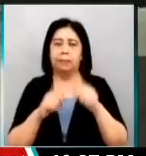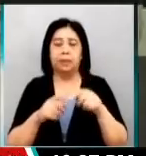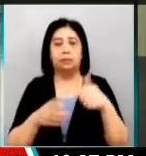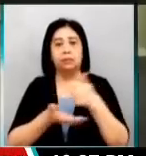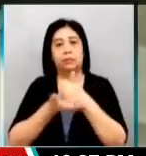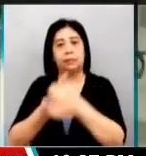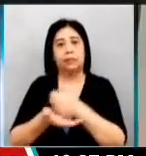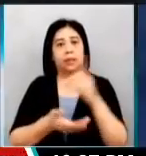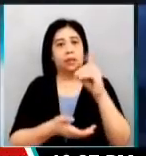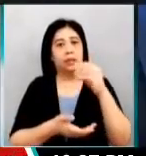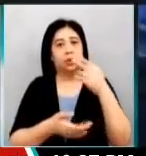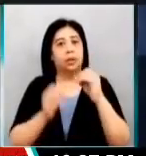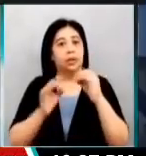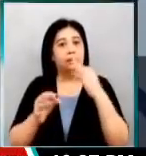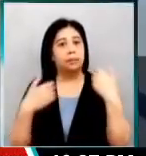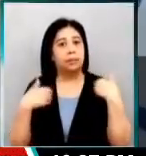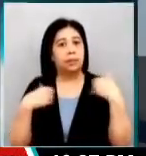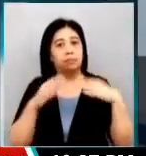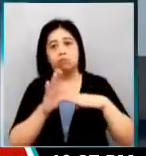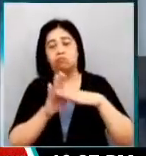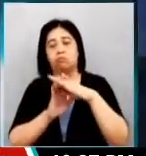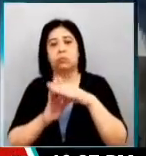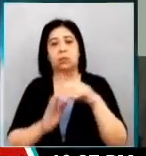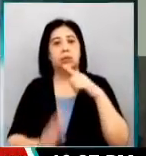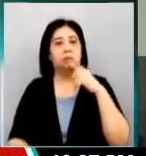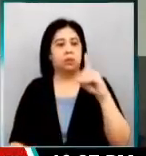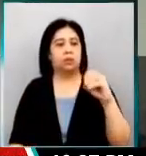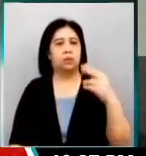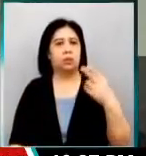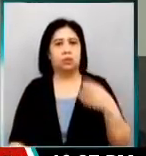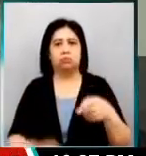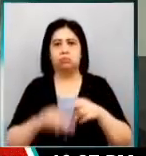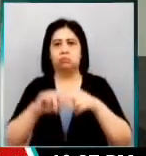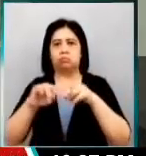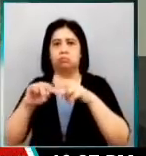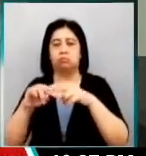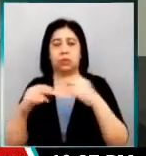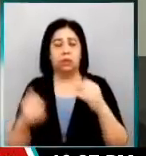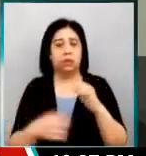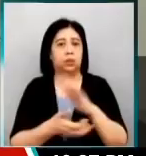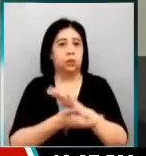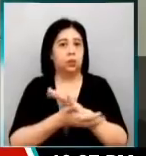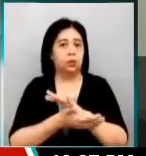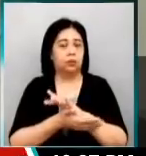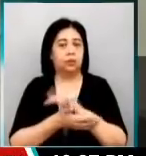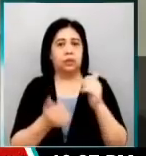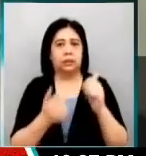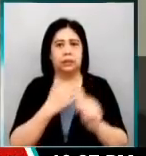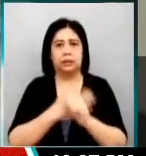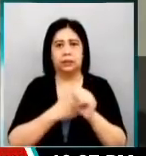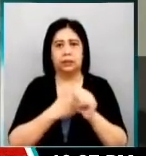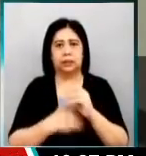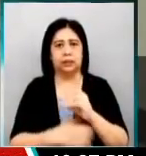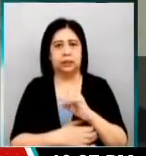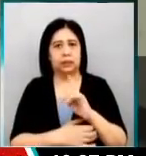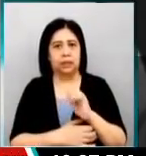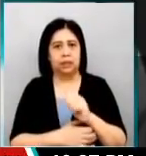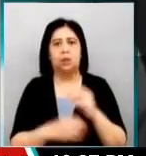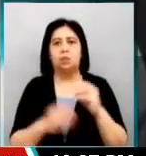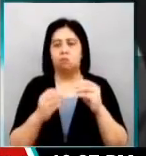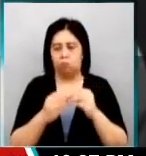magka-surge. Ayon sa DOH, tumataas man ngayon ang mga bagong kaso ng COVID-19 sa gitna ng banta ng Delta variant. Mas handa naman ang